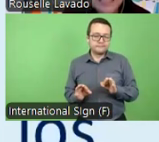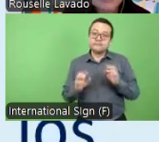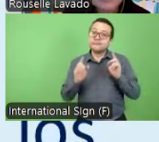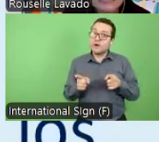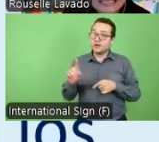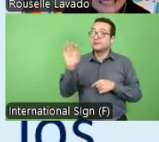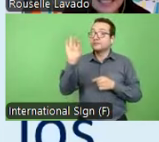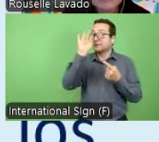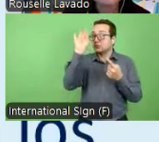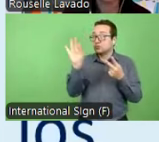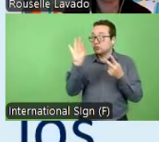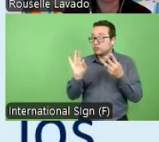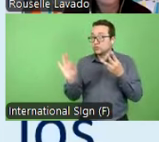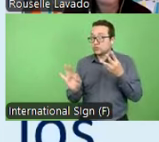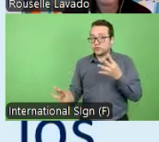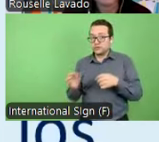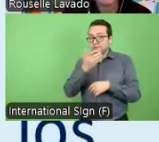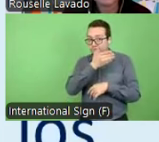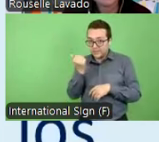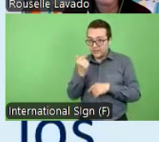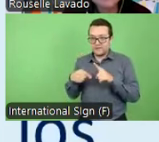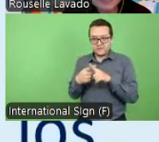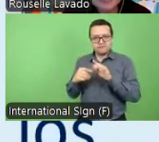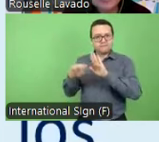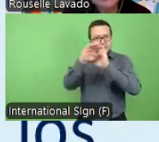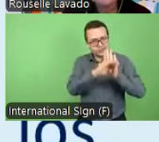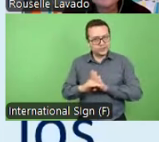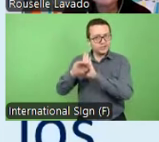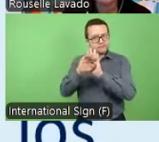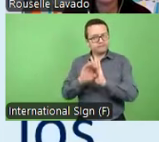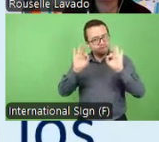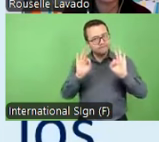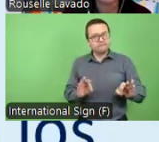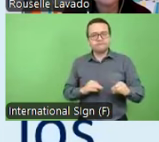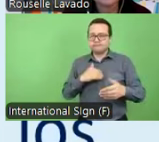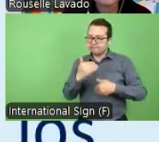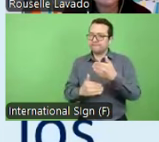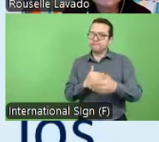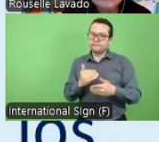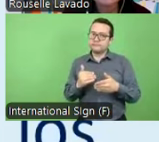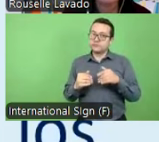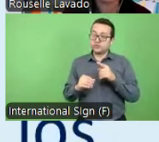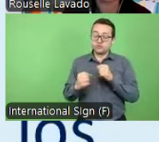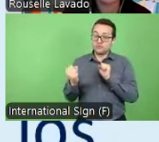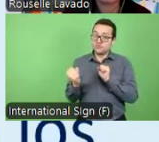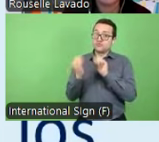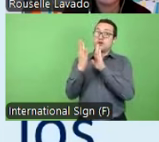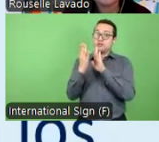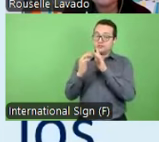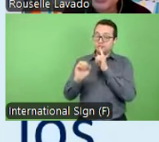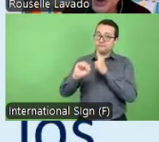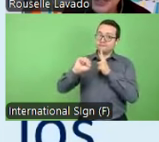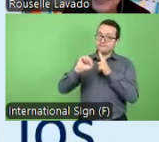à des rapports plus réguliers. Il s'agit d'un défi mondial. Et cependant, la région